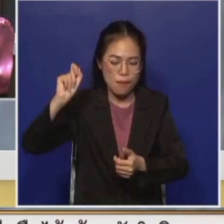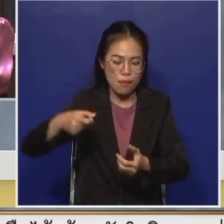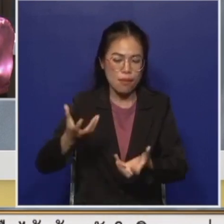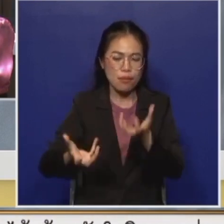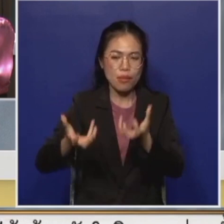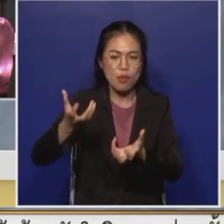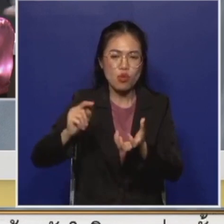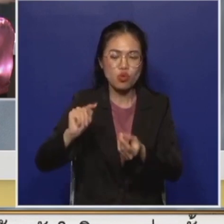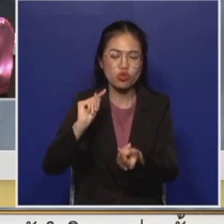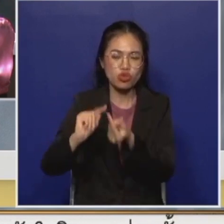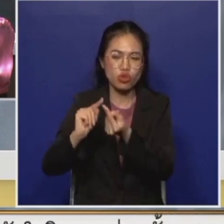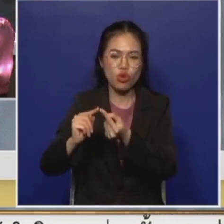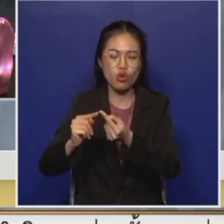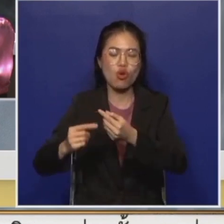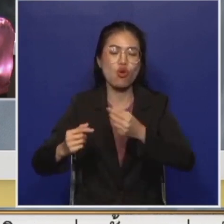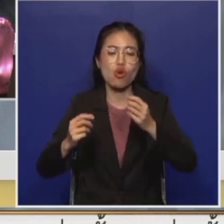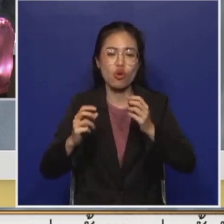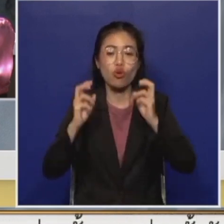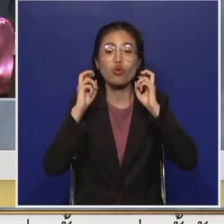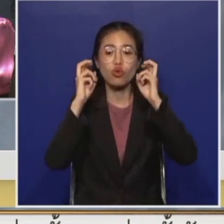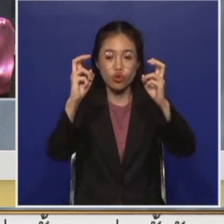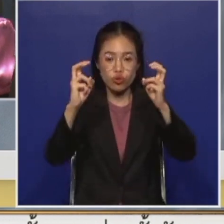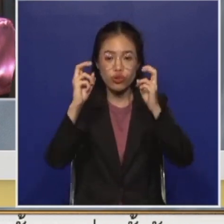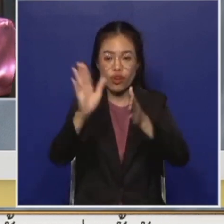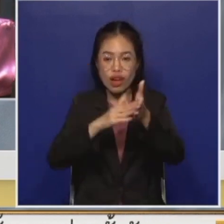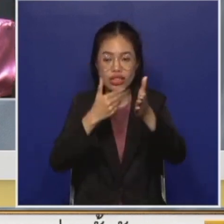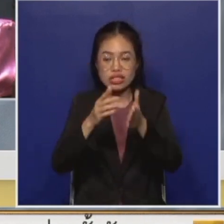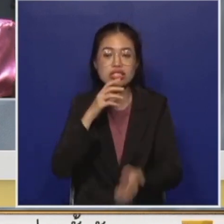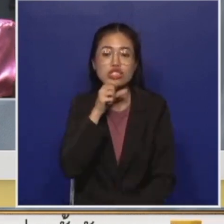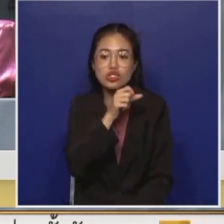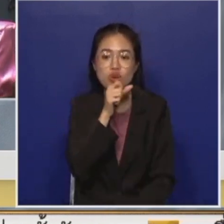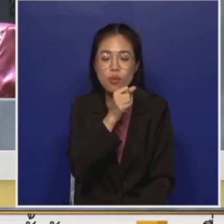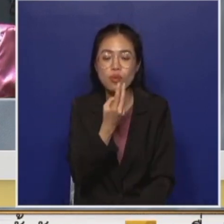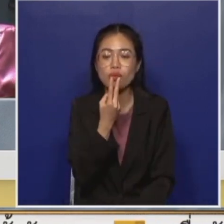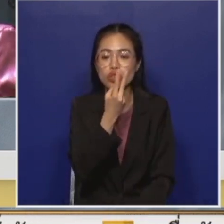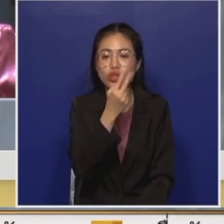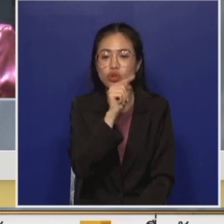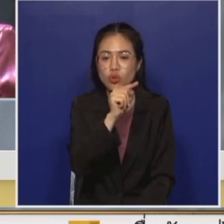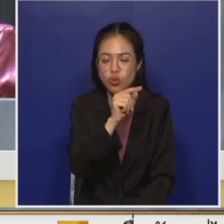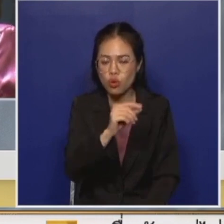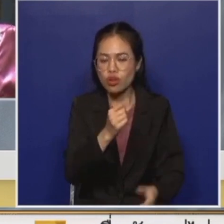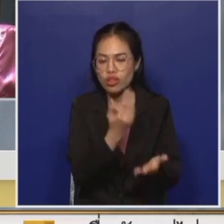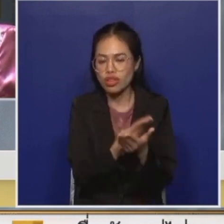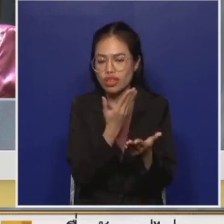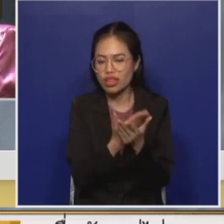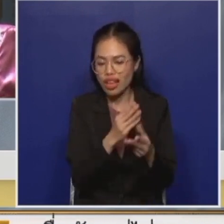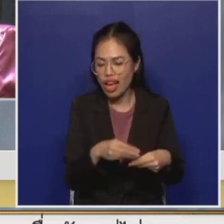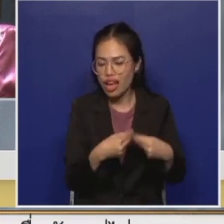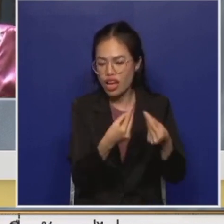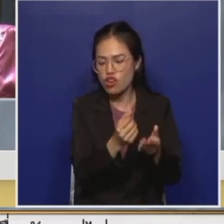ชี้เห็นประเดนต่ ๆกลกั วิธีการ ต่ ๆในการที่ท่านจะเอ้อกกุมทุนโยการล้มประมูล